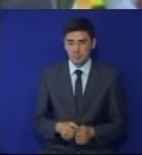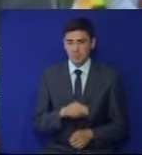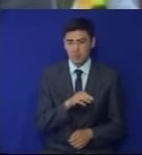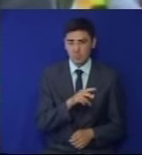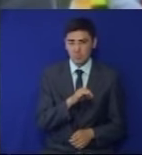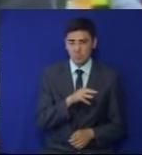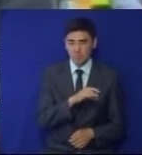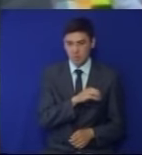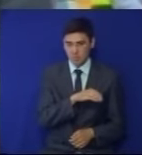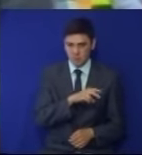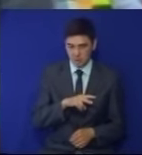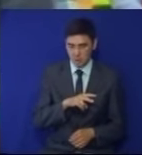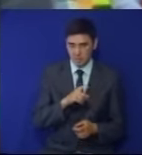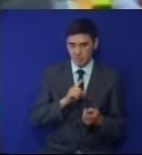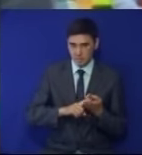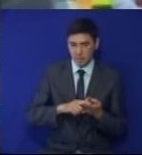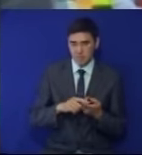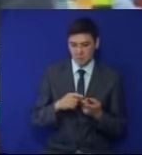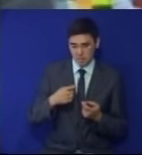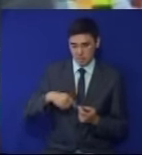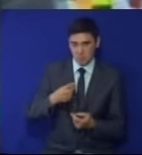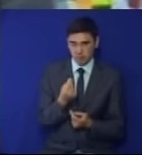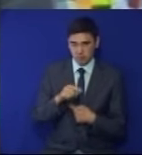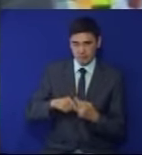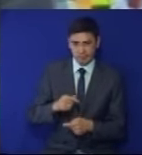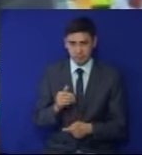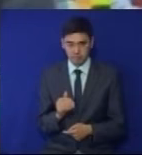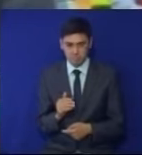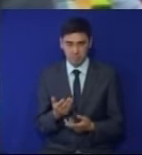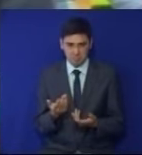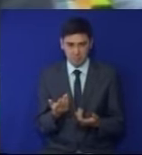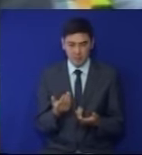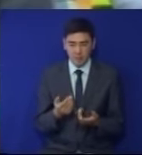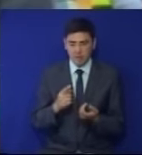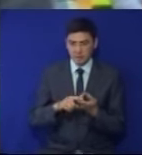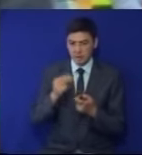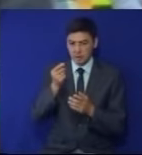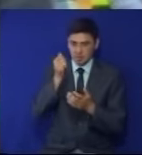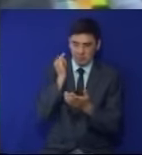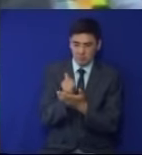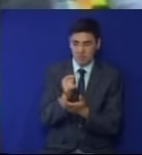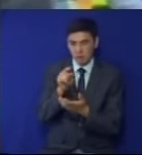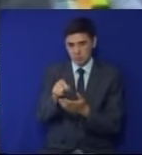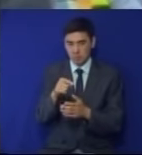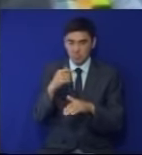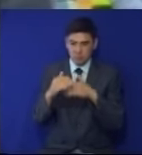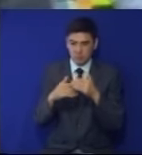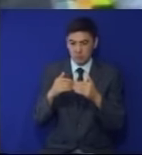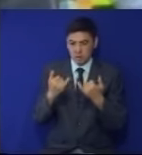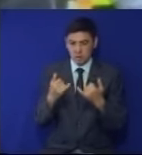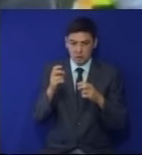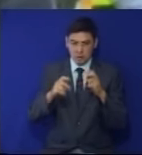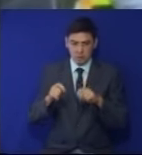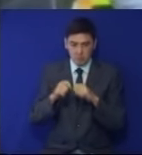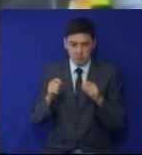полиметал компаниясының бизнесті әлеуметтік жауапкершілігіне қатысатынын білеміз. Инвестицияның салынуымен тау-кен байыту кешенінің іске қосылуы